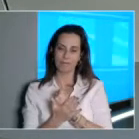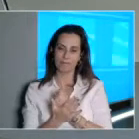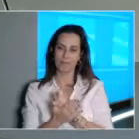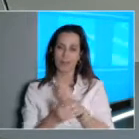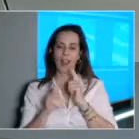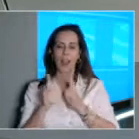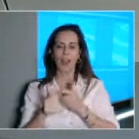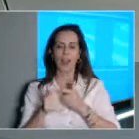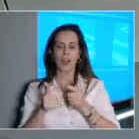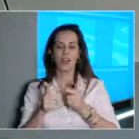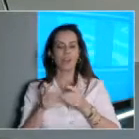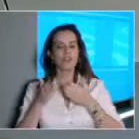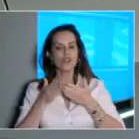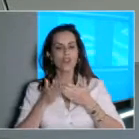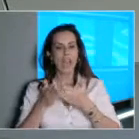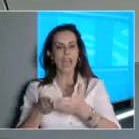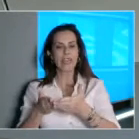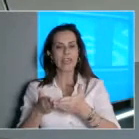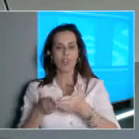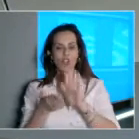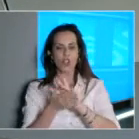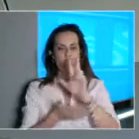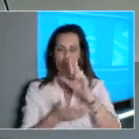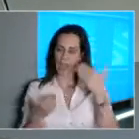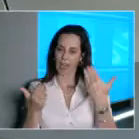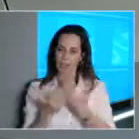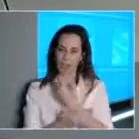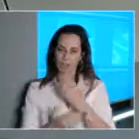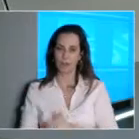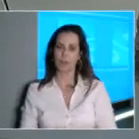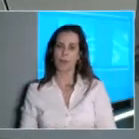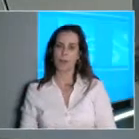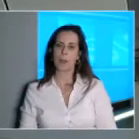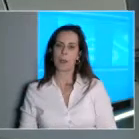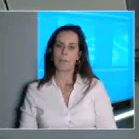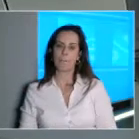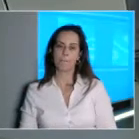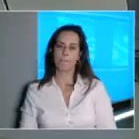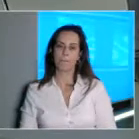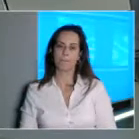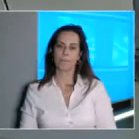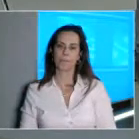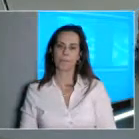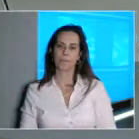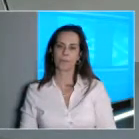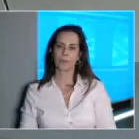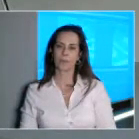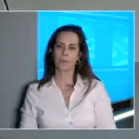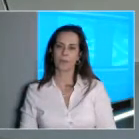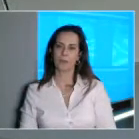ללוחם השייטת החדש, שין, לפחות המתגייס ליחידת השייטת. בואו נמשיך עם עוד